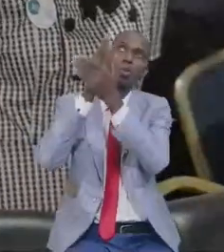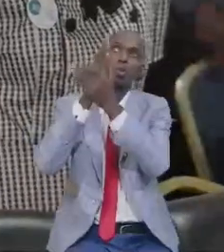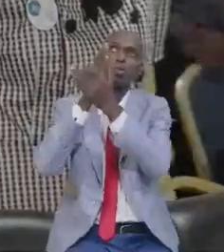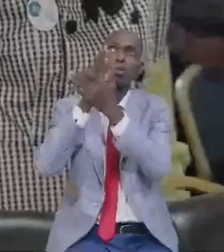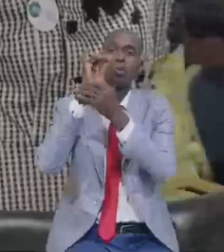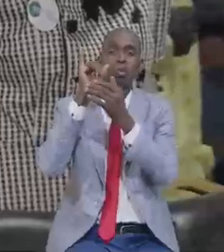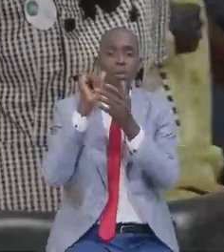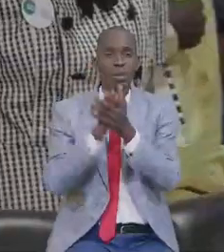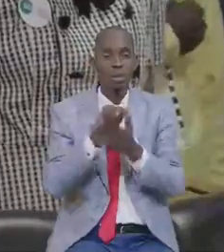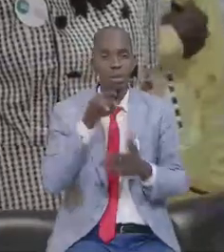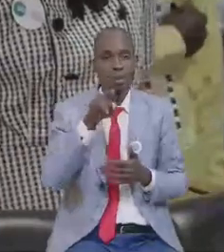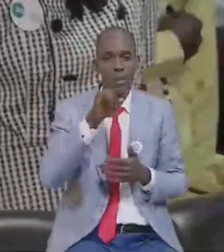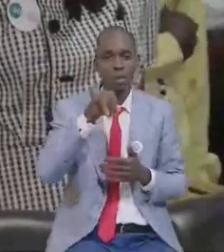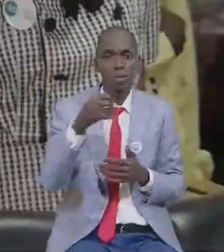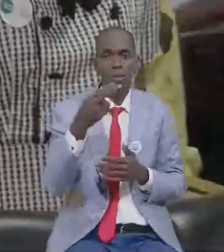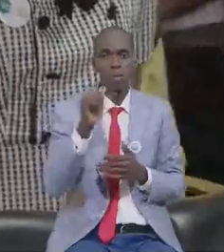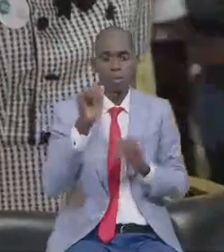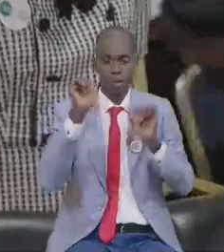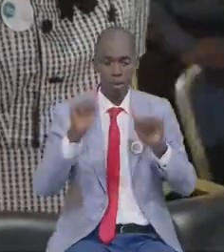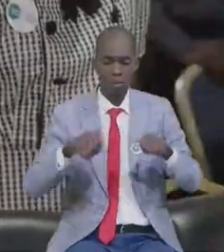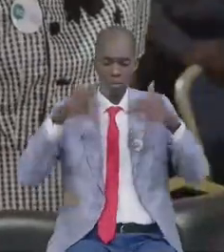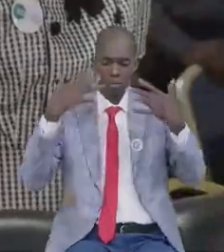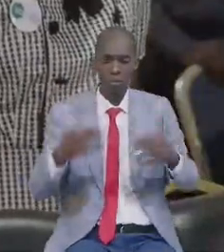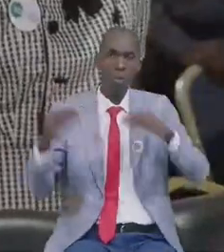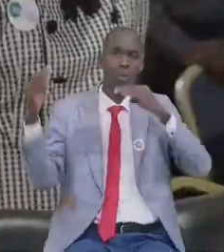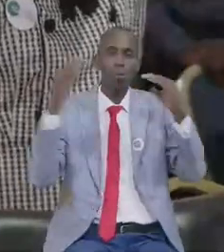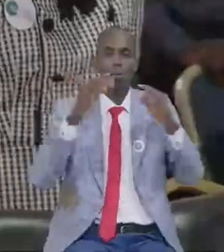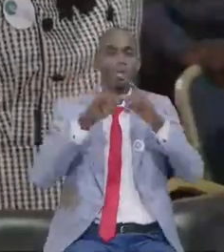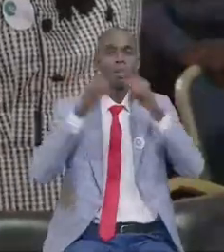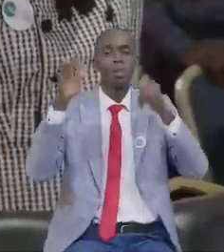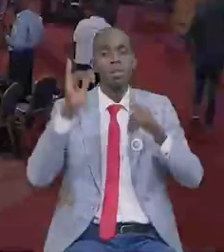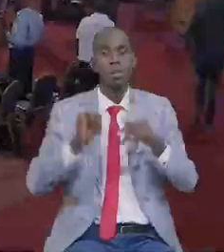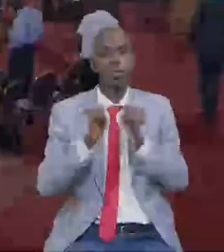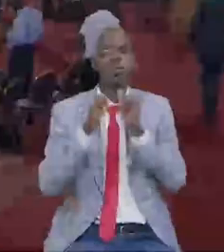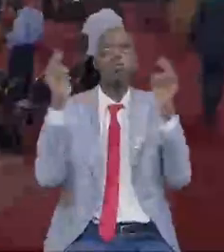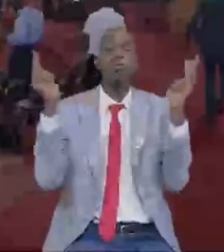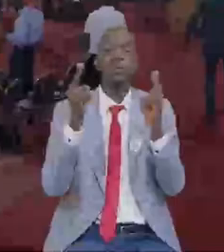pour qu'il s'arrête, pour qu'il finisse triomphalement le combat qu'il livrait,